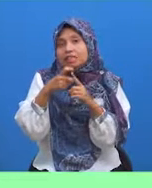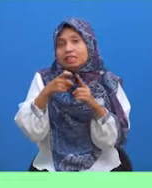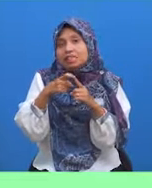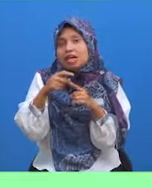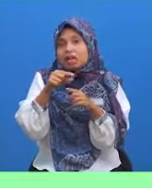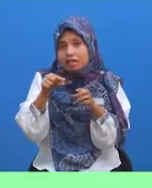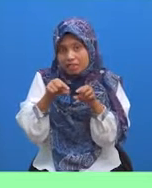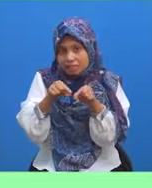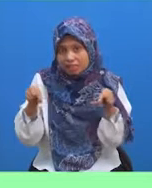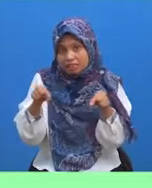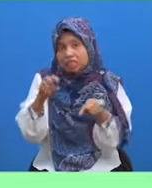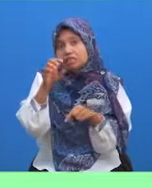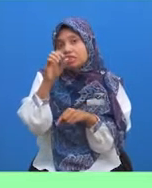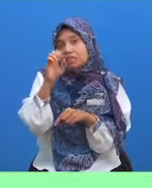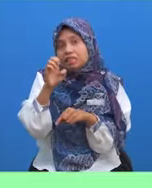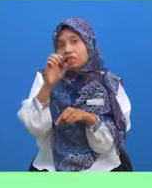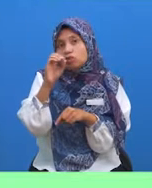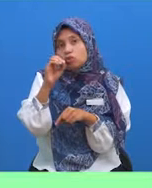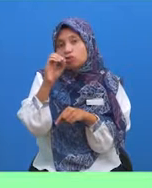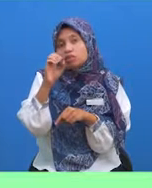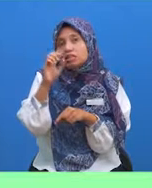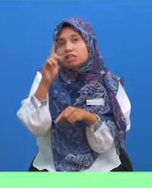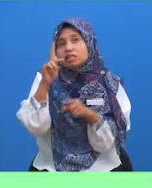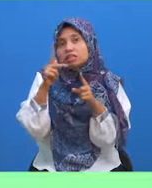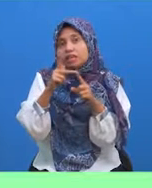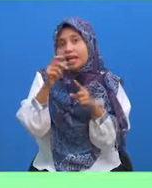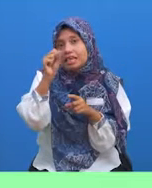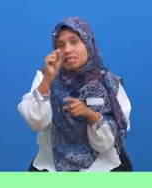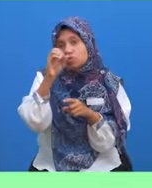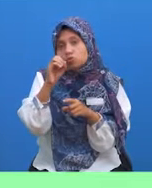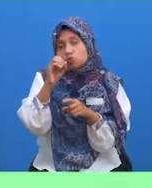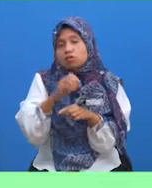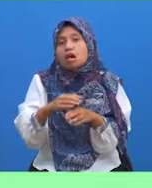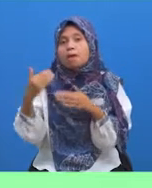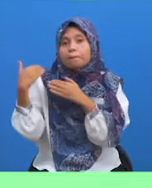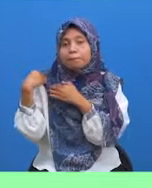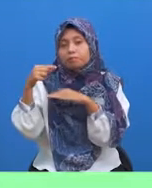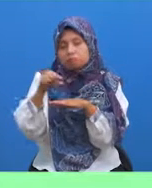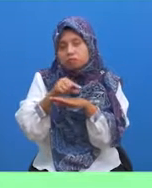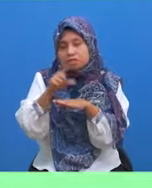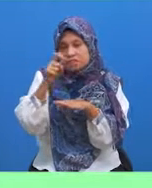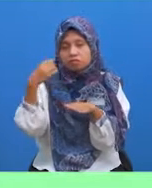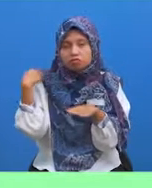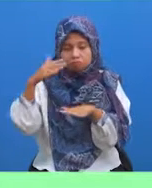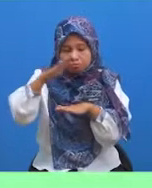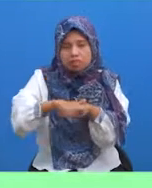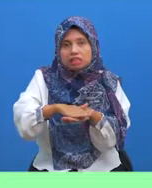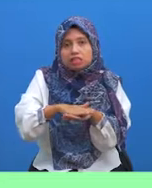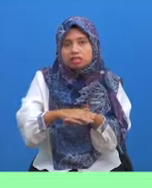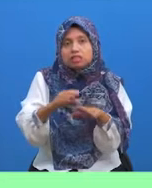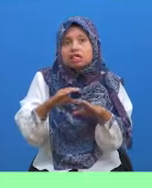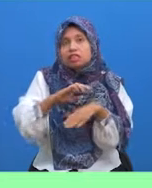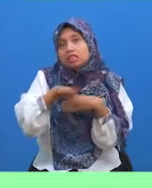gadis shin-hye kosong ke exco hai bagi Cukai kotak beban pengguna di atas kesimpulannya